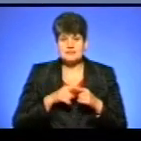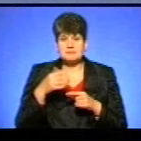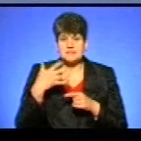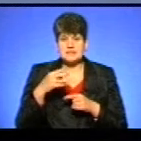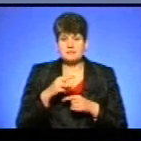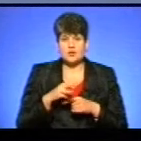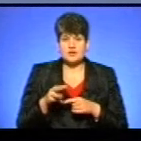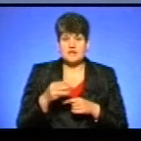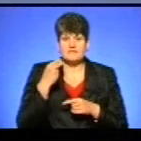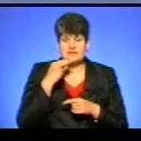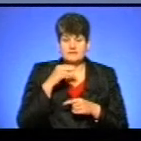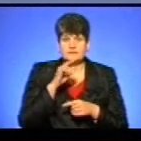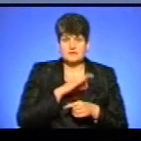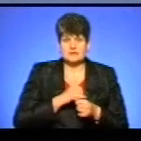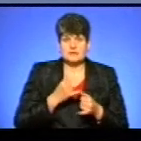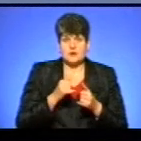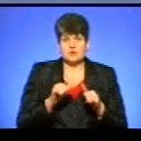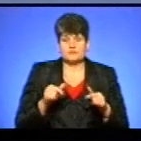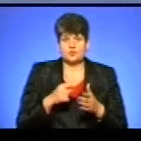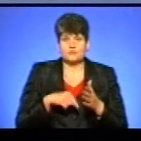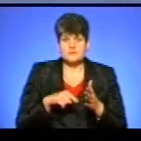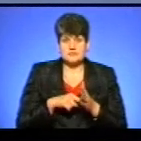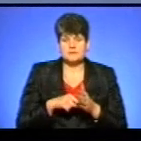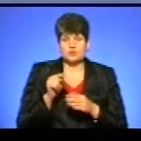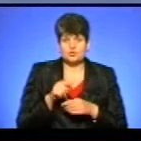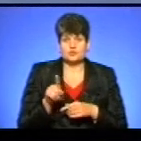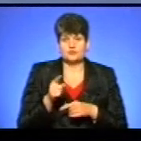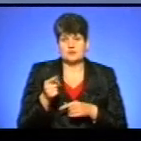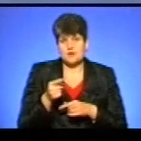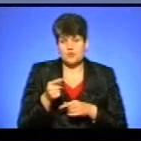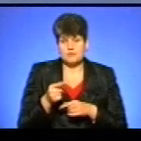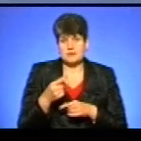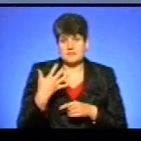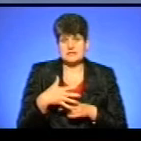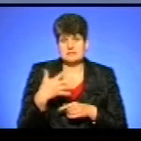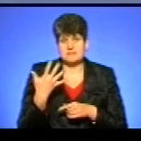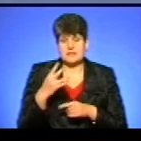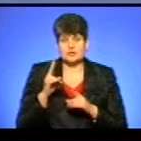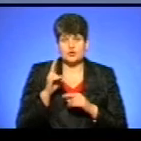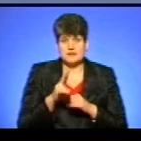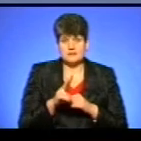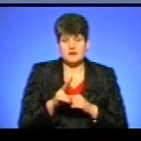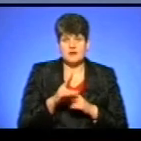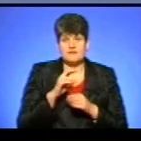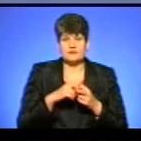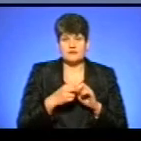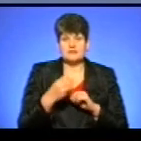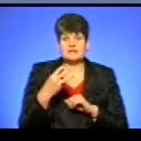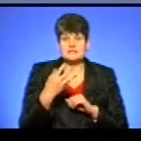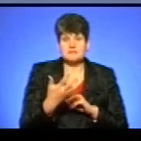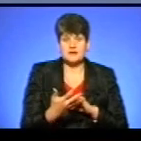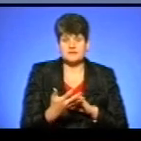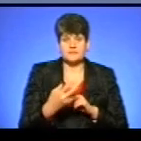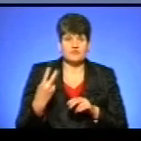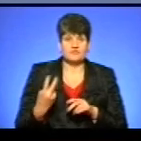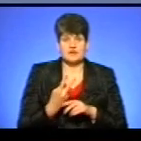більш ефективніше використали заради розвитку міста, при тому, що в Тернополі сьогодні 55 тролейбусів, в Франківську лише 35. І в два рази